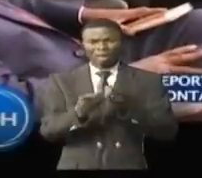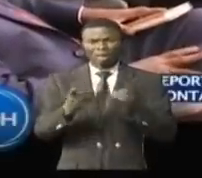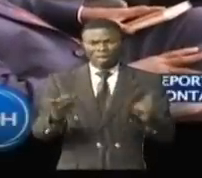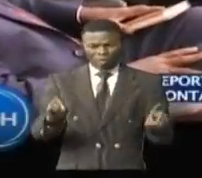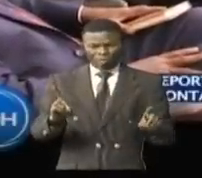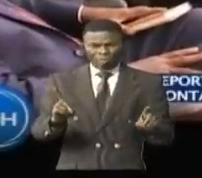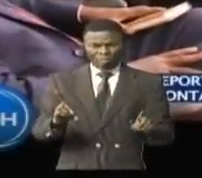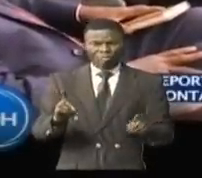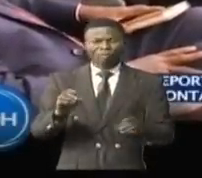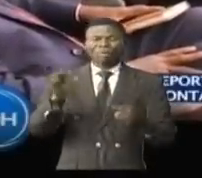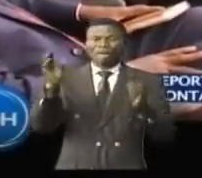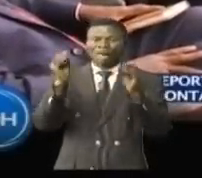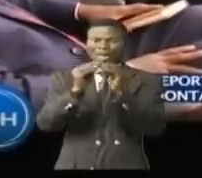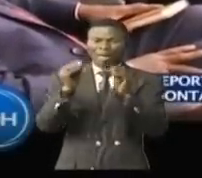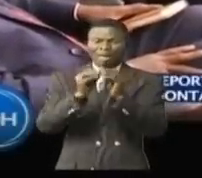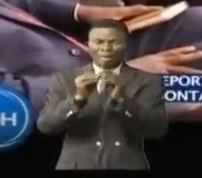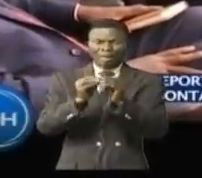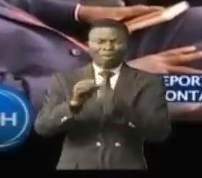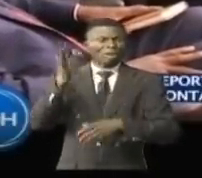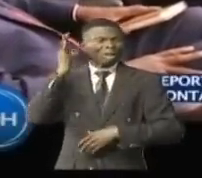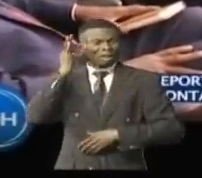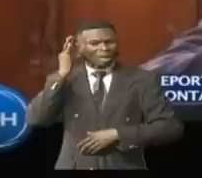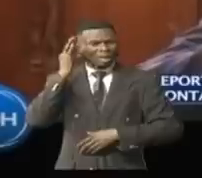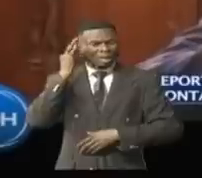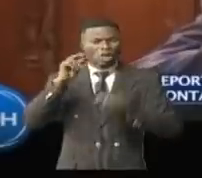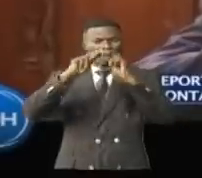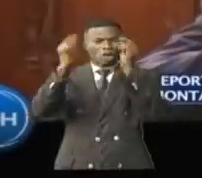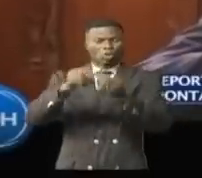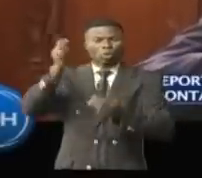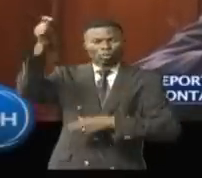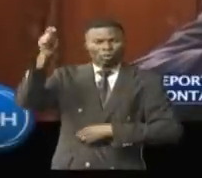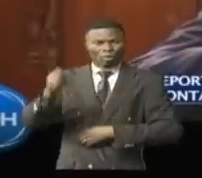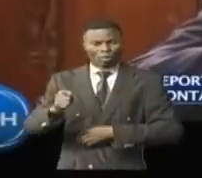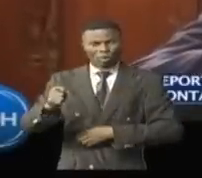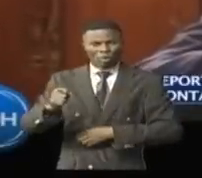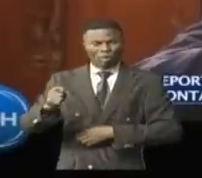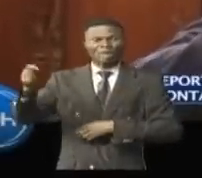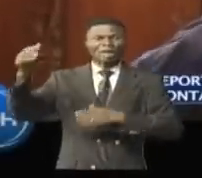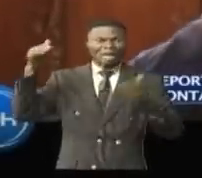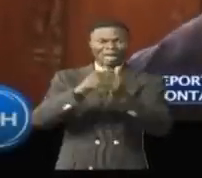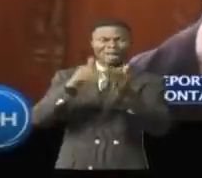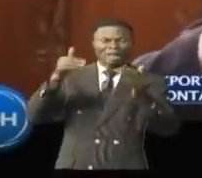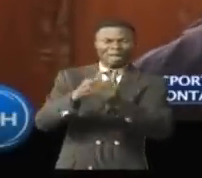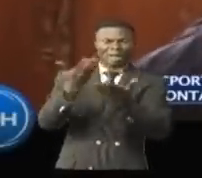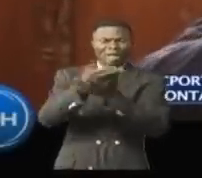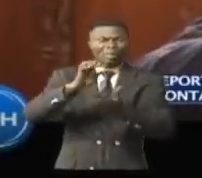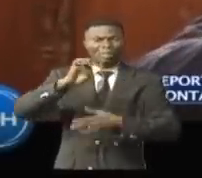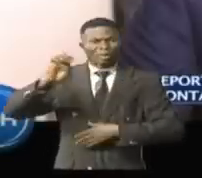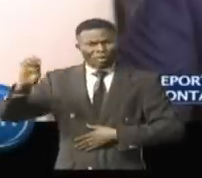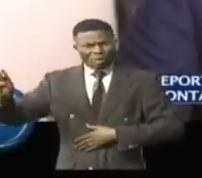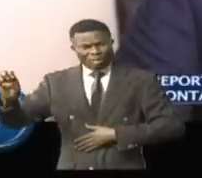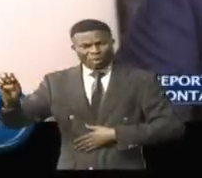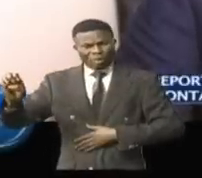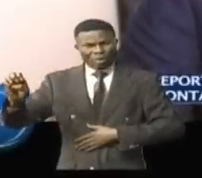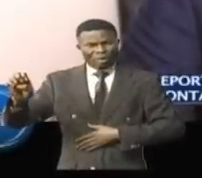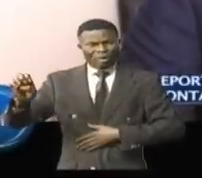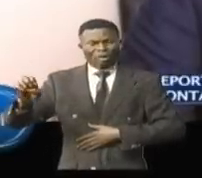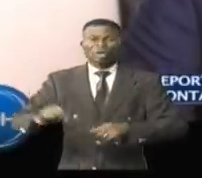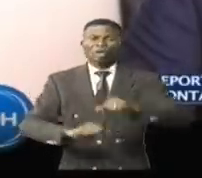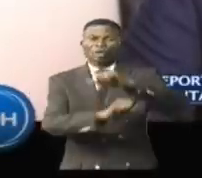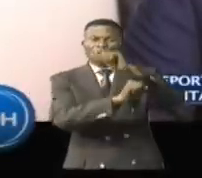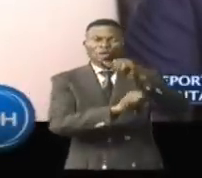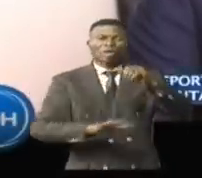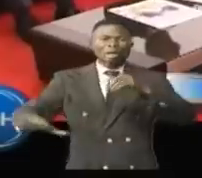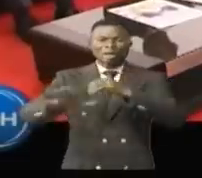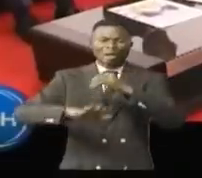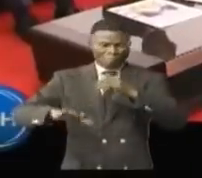de Nairobi résonne. Les groupes armés qui écument la partie orientale de la RDC est piloté par le